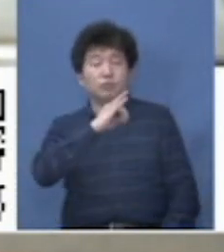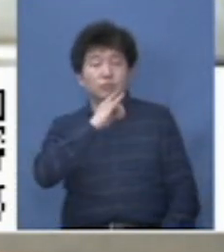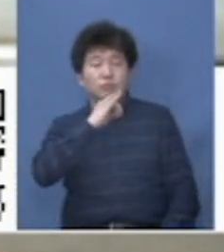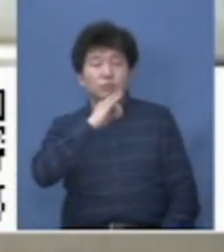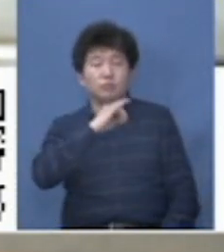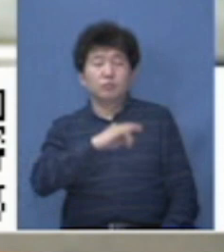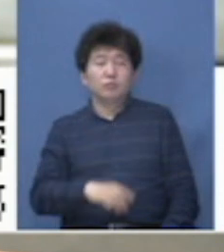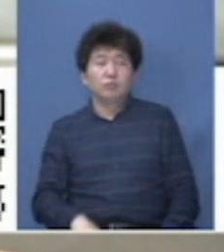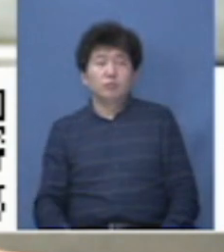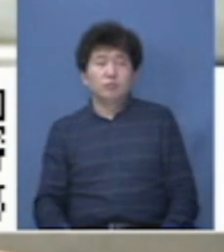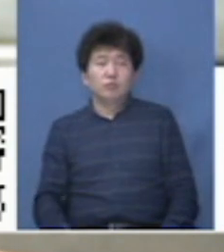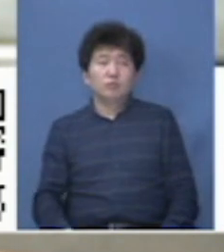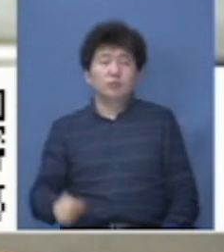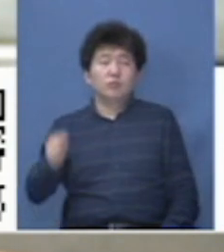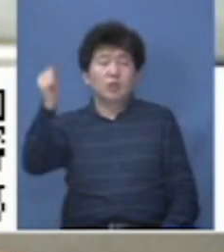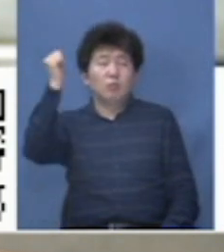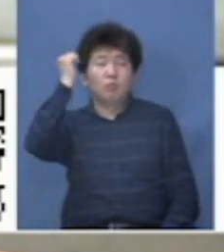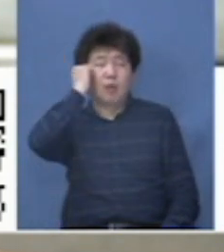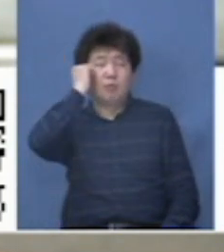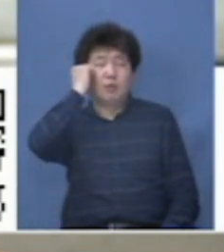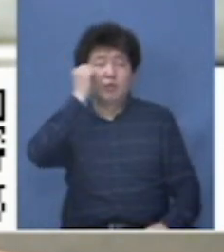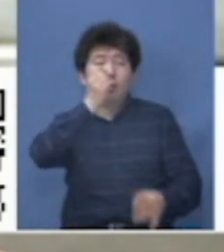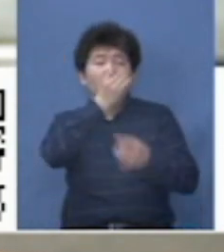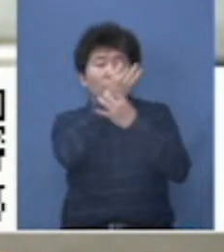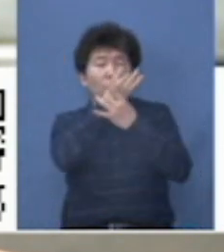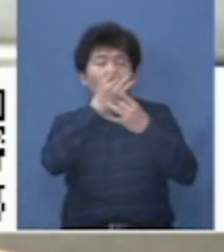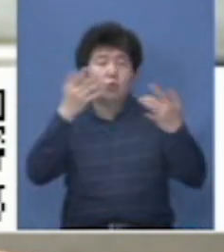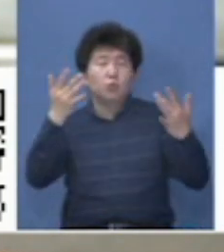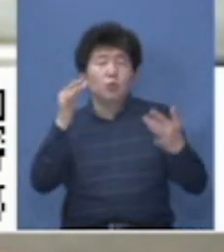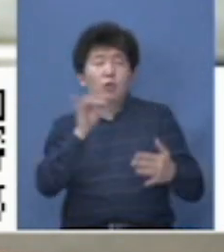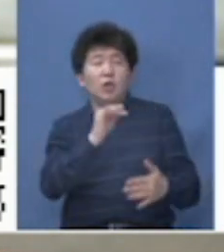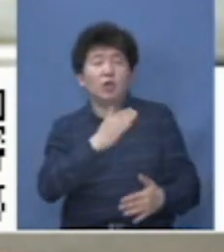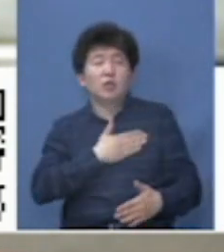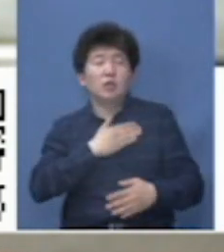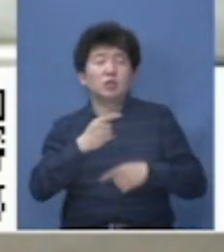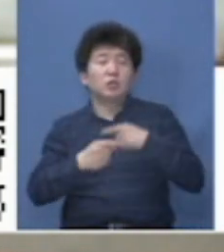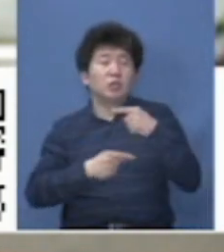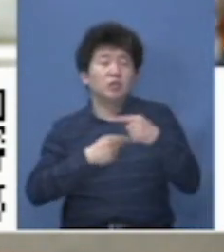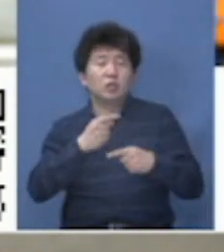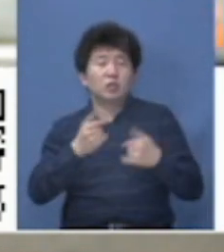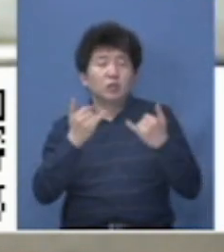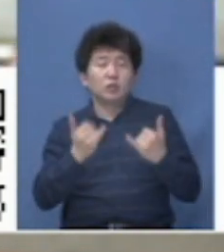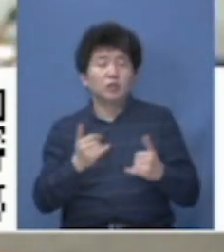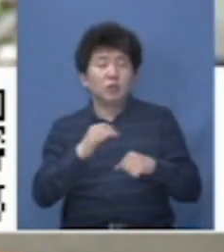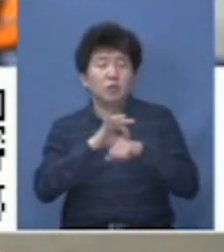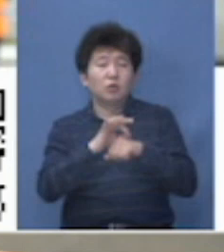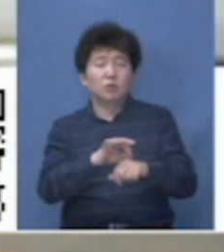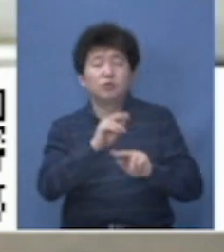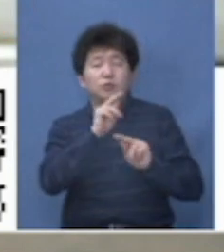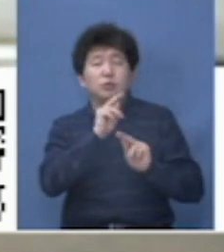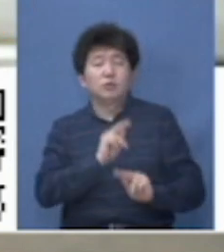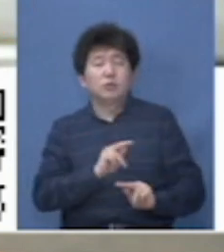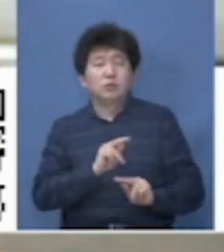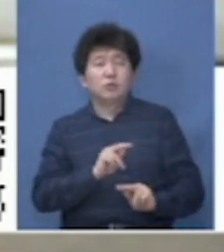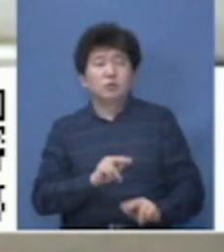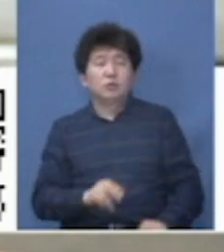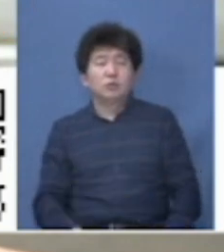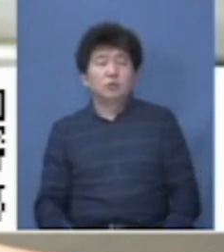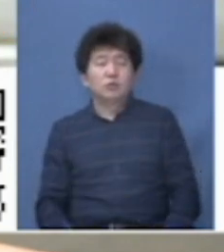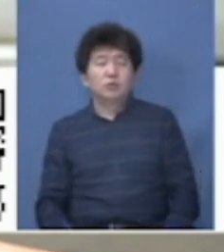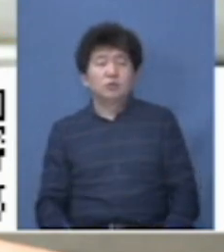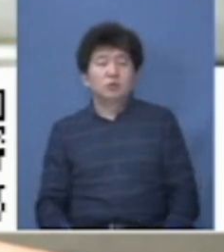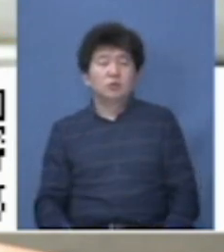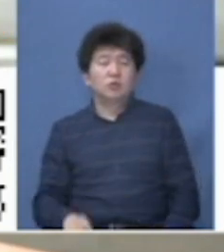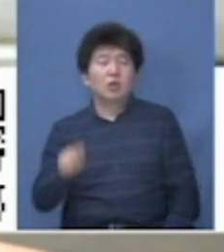посвященная памятникам культуры и нашего наследия. Сегодня проходят работы на обелиске Великой Отечественной